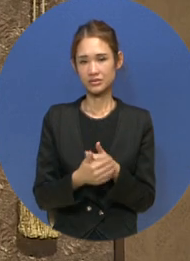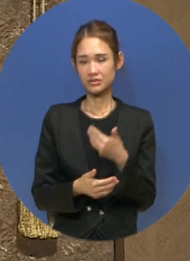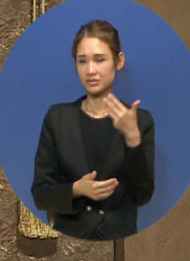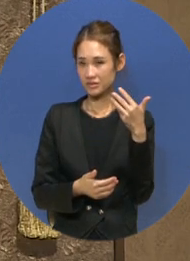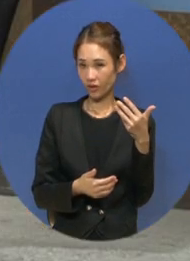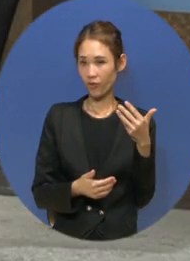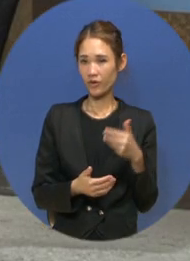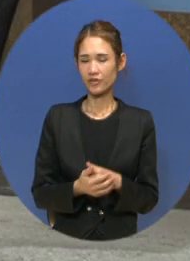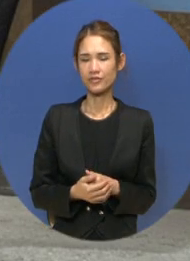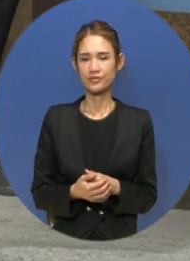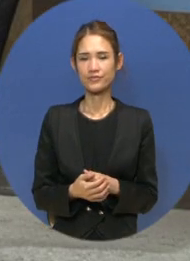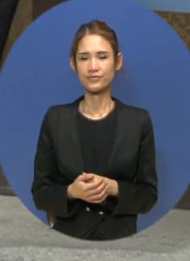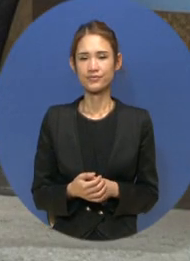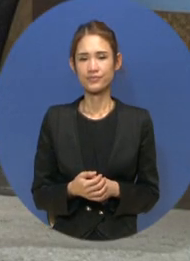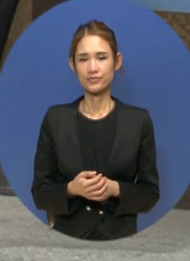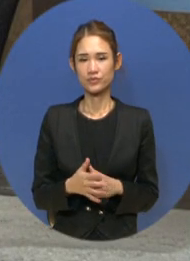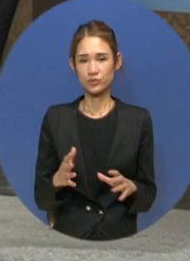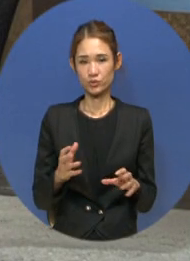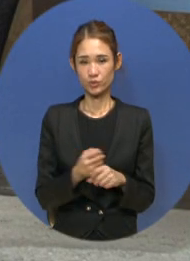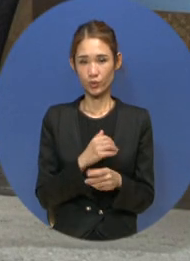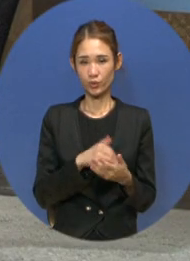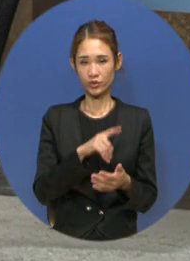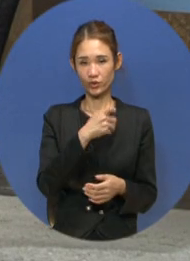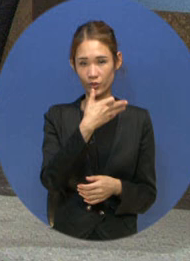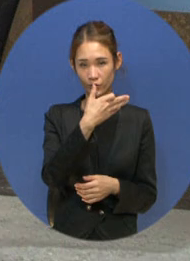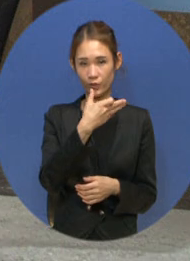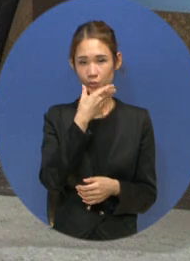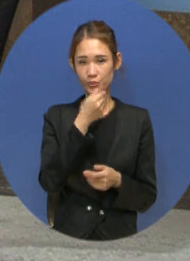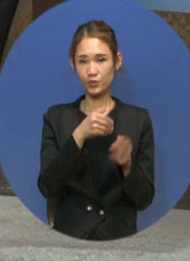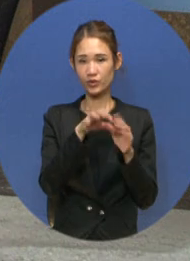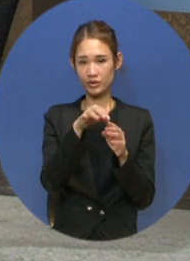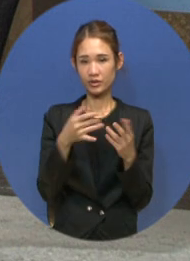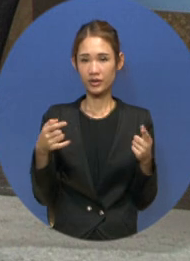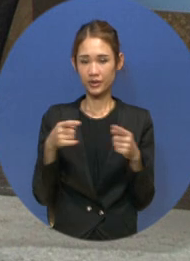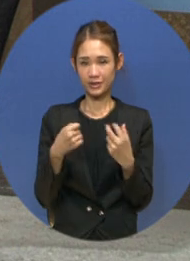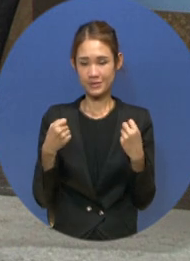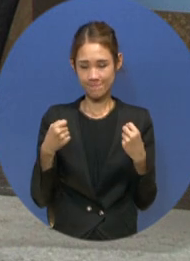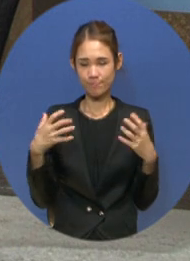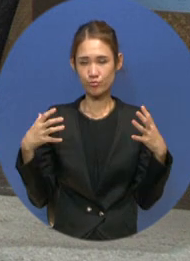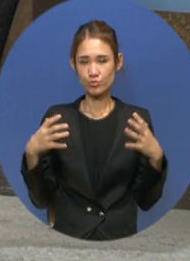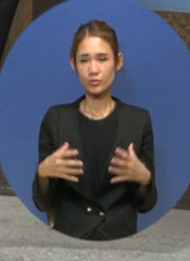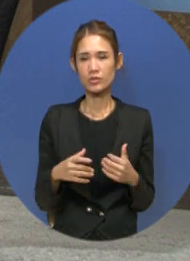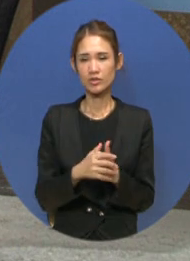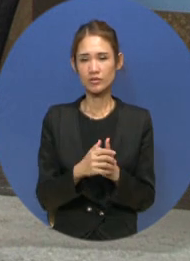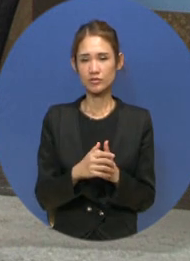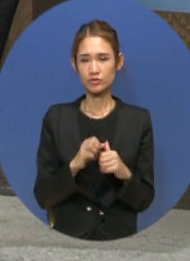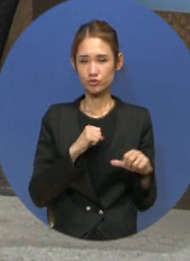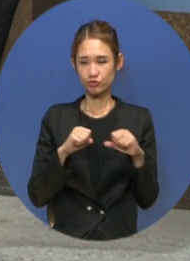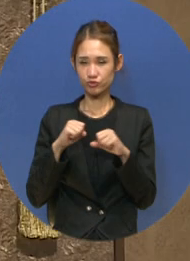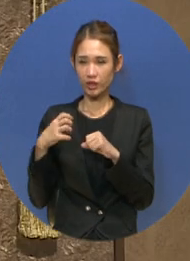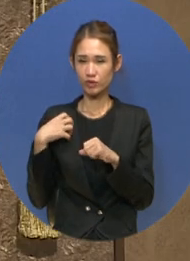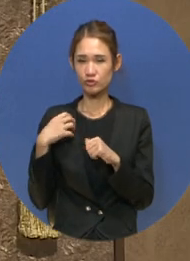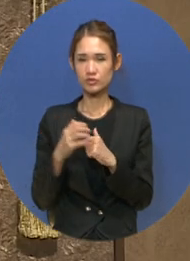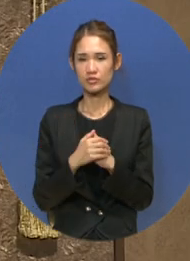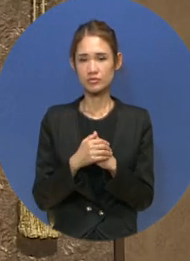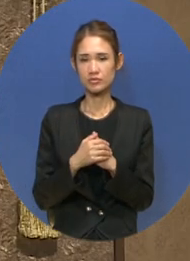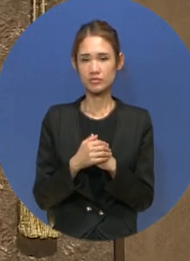더 늘어났습니다. 그래서 18개의 복지관에서 이게 함께 힘을 모아서 수행을 하고 있고요.